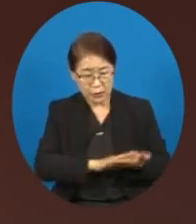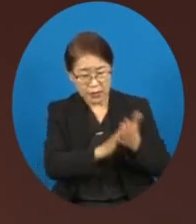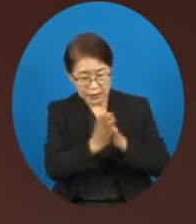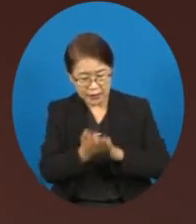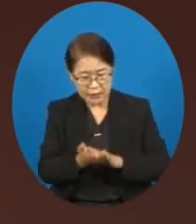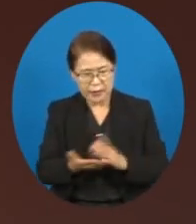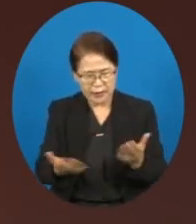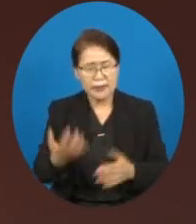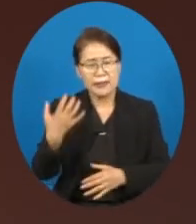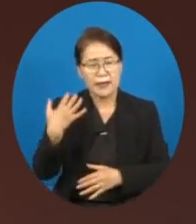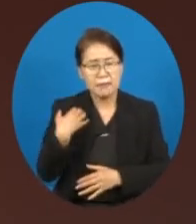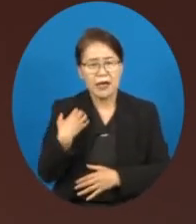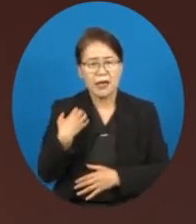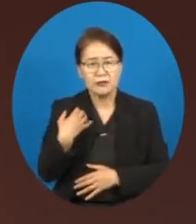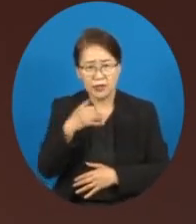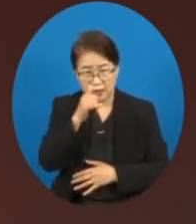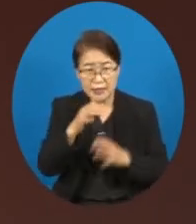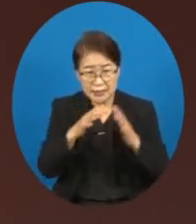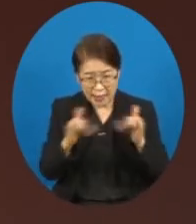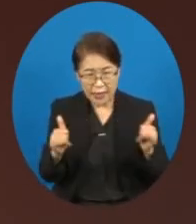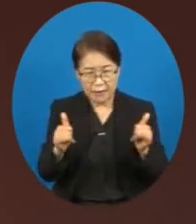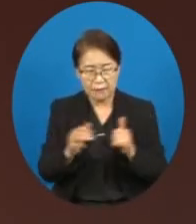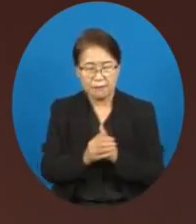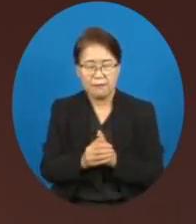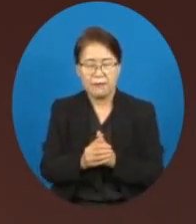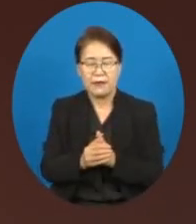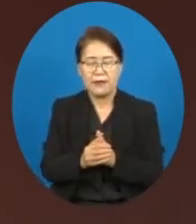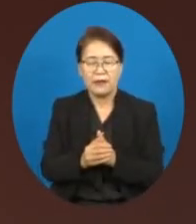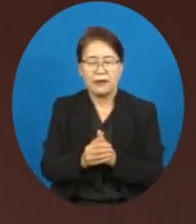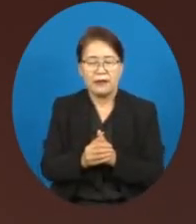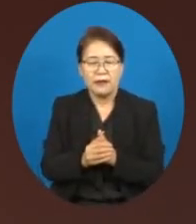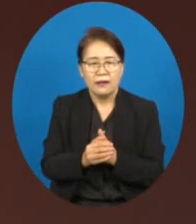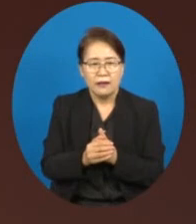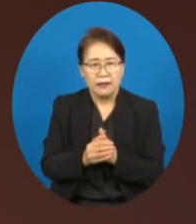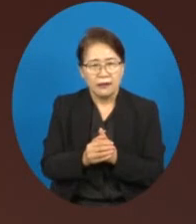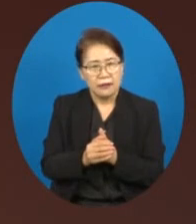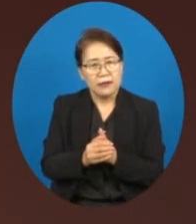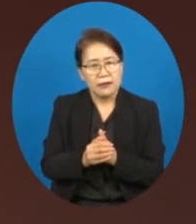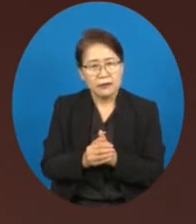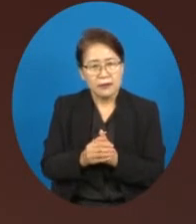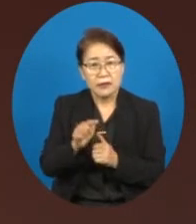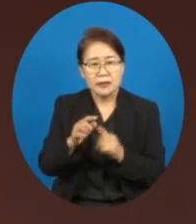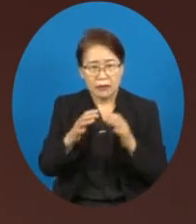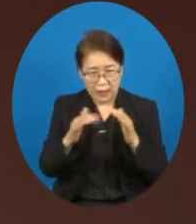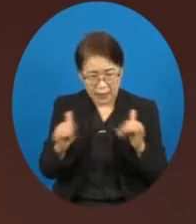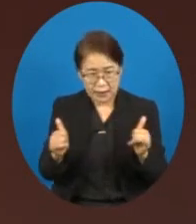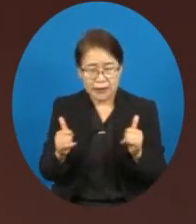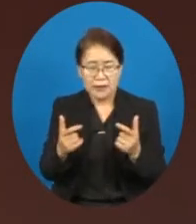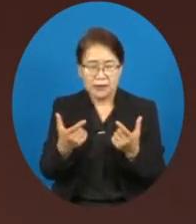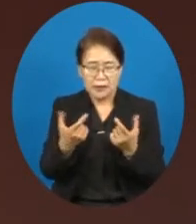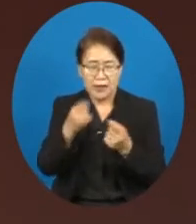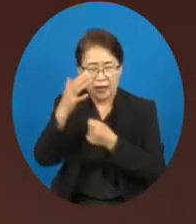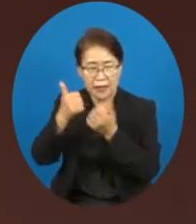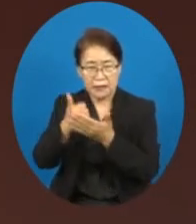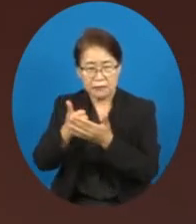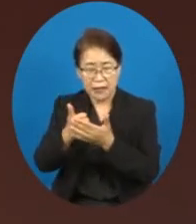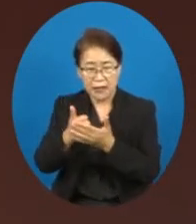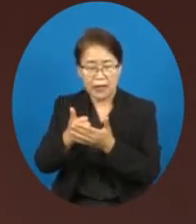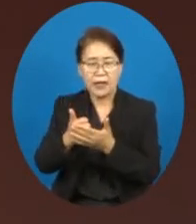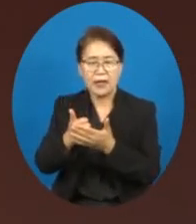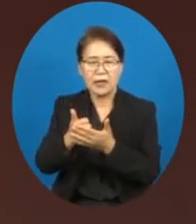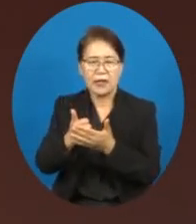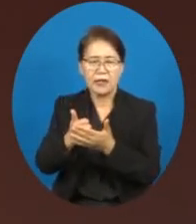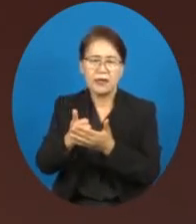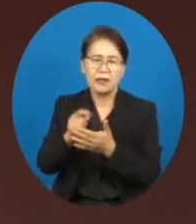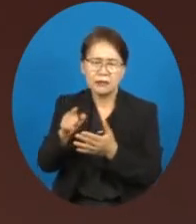여러분의 제자들을 예수의 생명으로 거듭나게 하는 그 일을 할 수 있는 사람, 그 하나님의 사람을